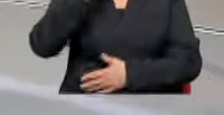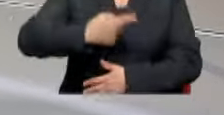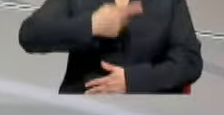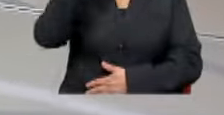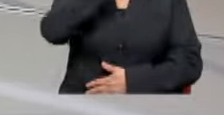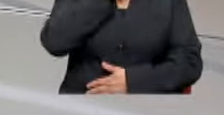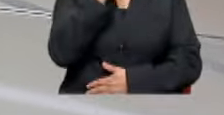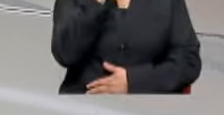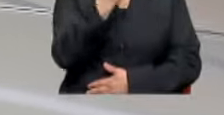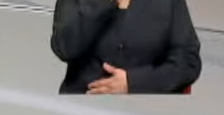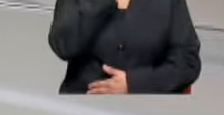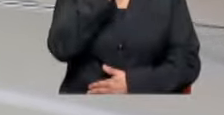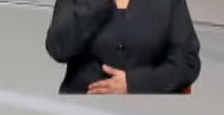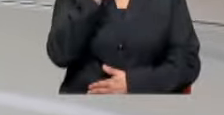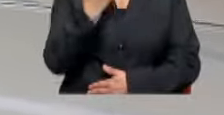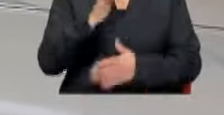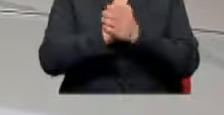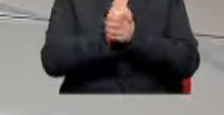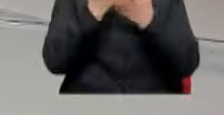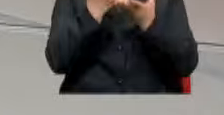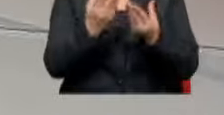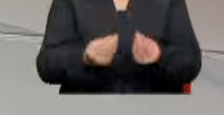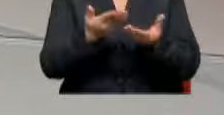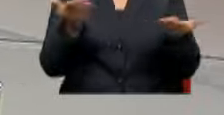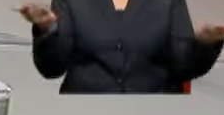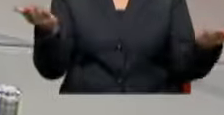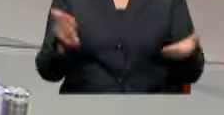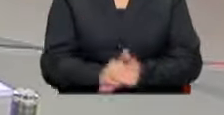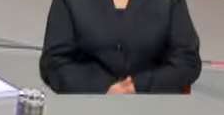Cumhuriyetimizin 101. yılı kutlu olsun.